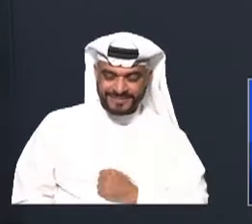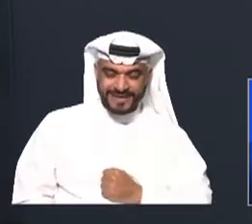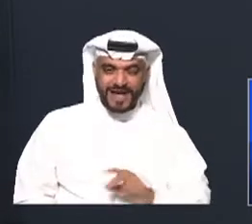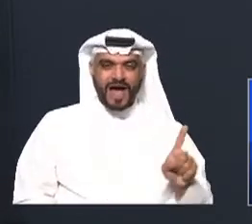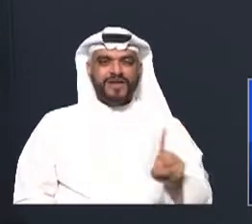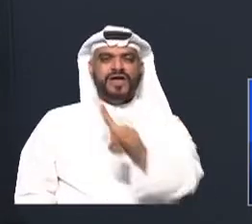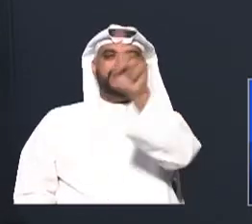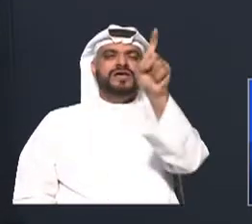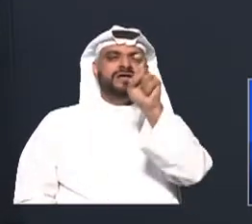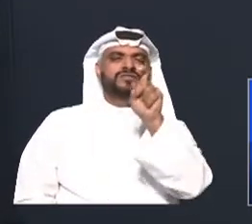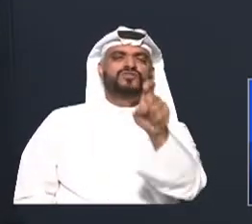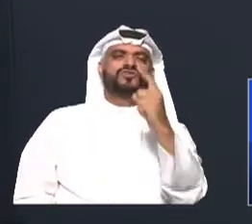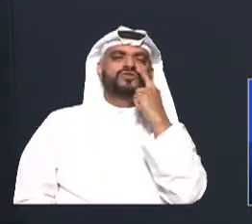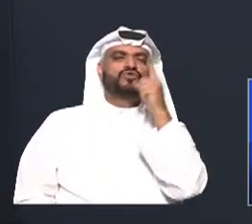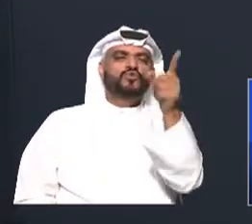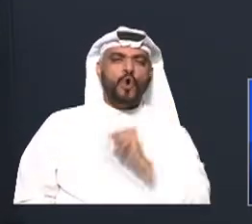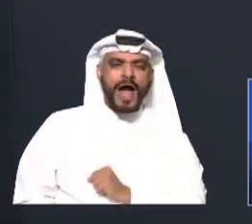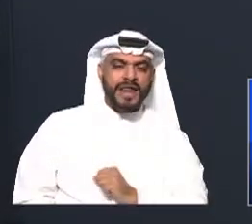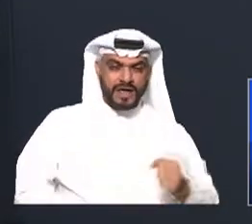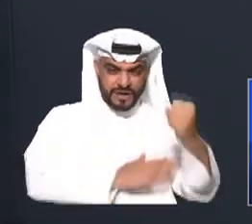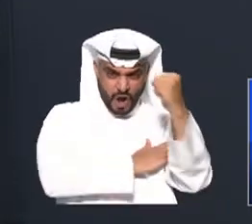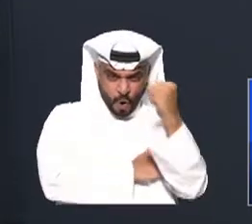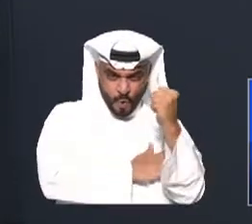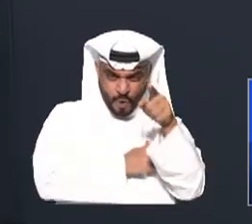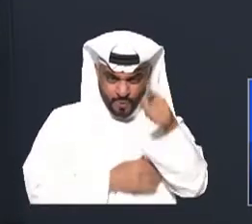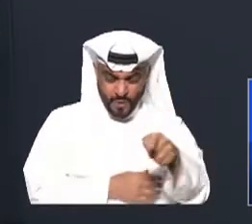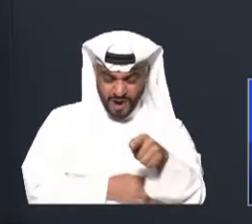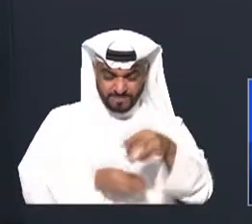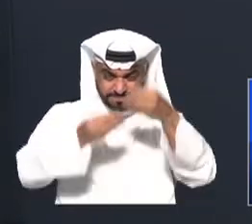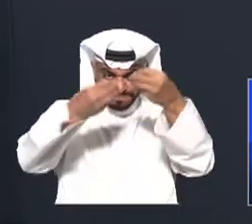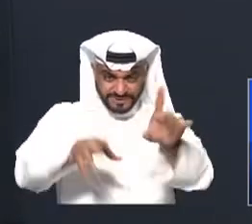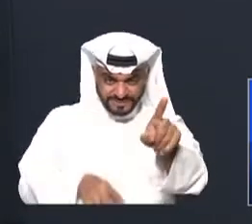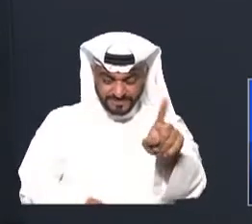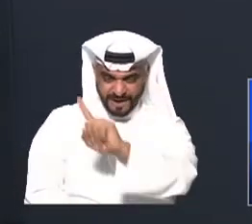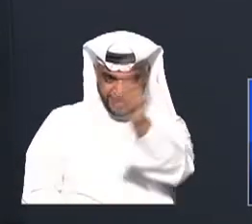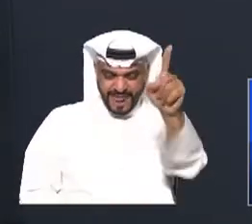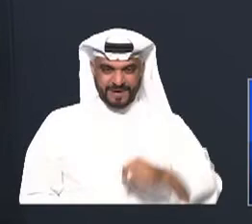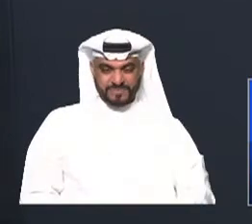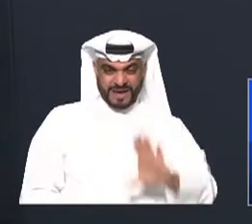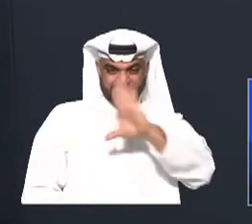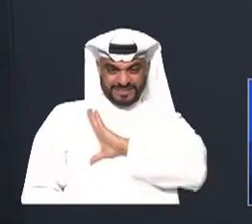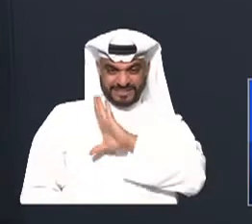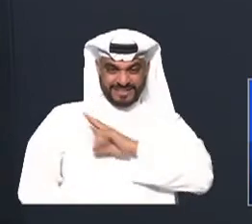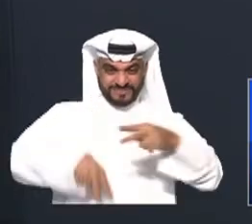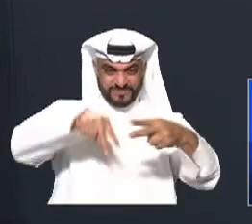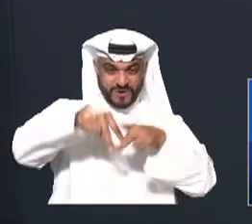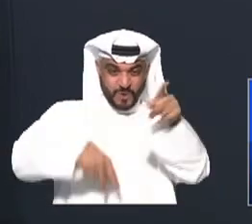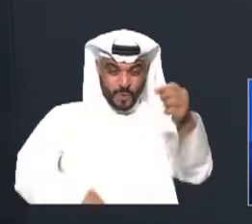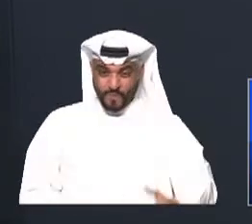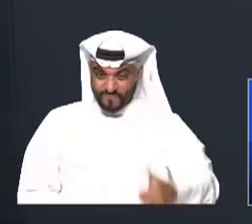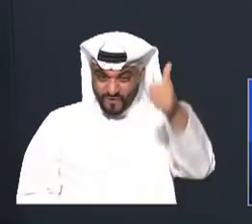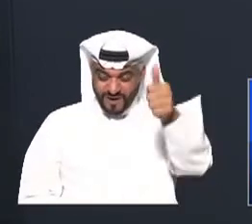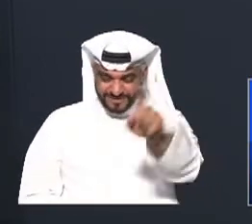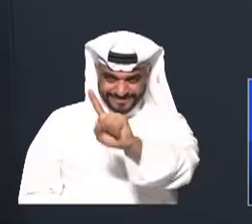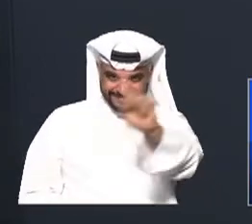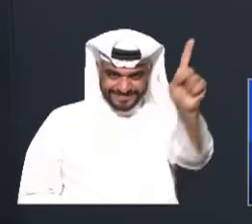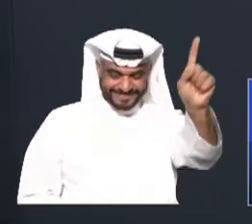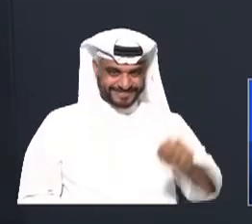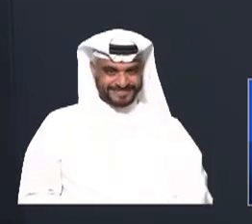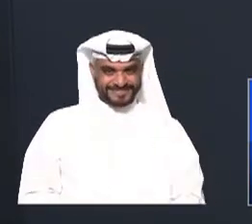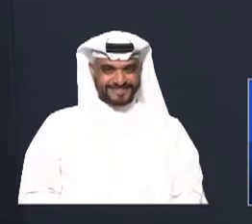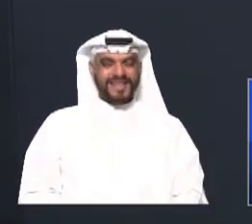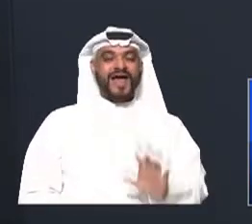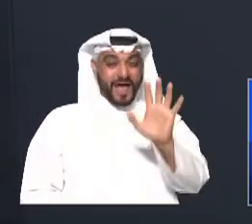هل القوة هي العامل الحاسم في هذا الصراع؟ هل الغلبة العسكرية هي العنصر الفارق؟ لو